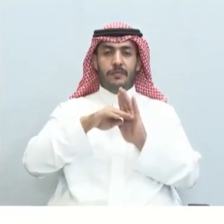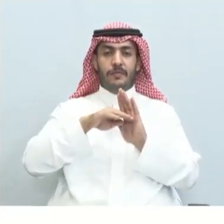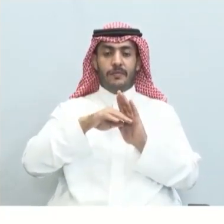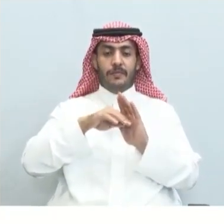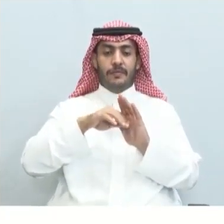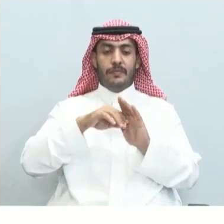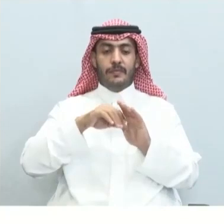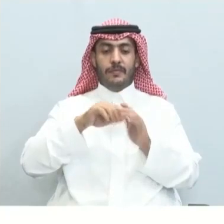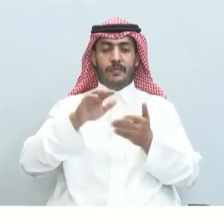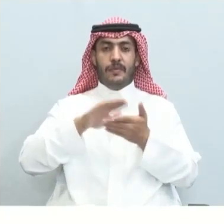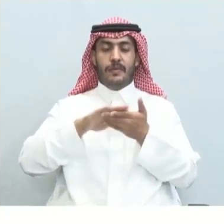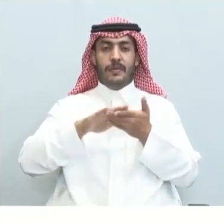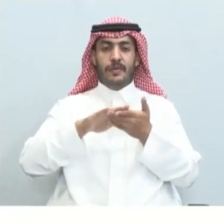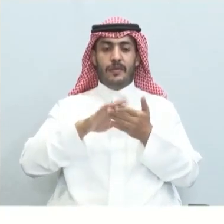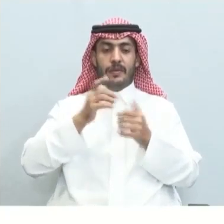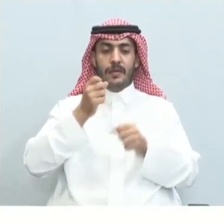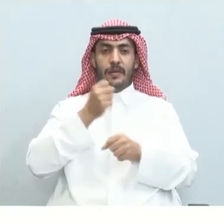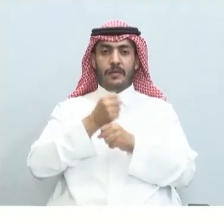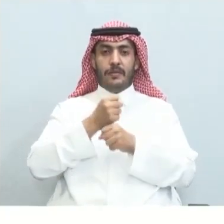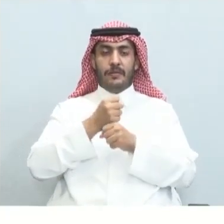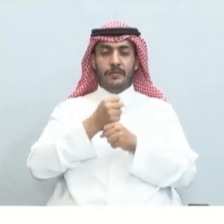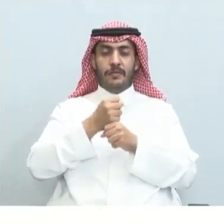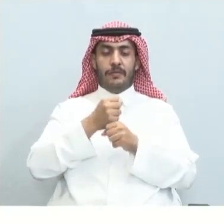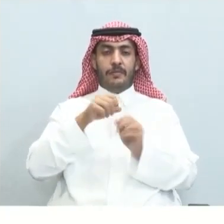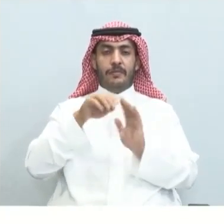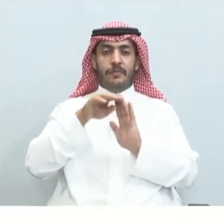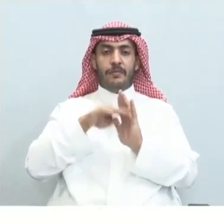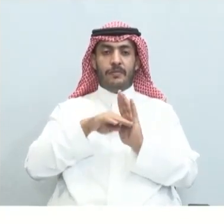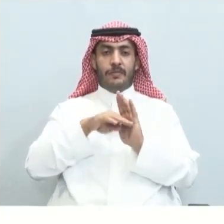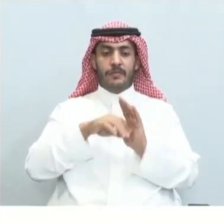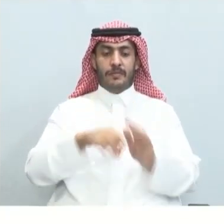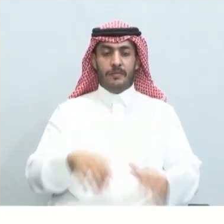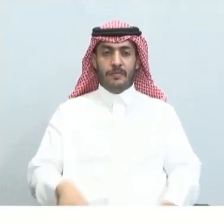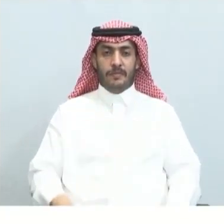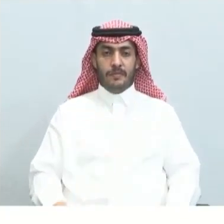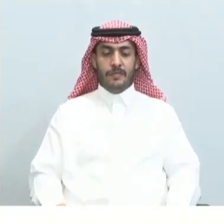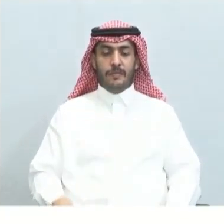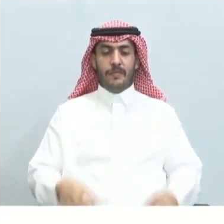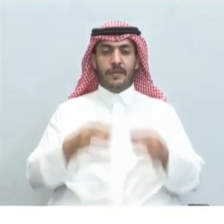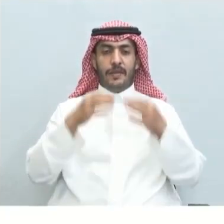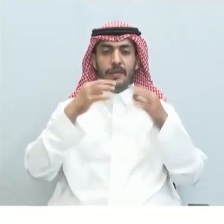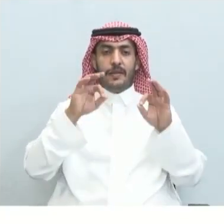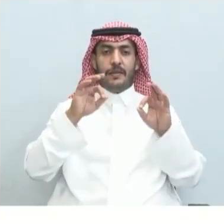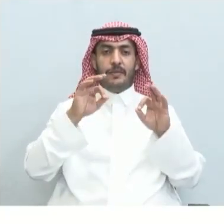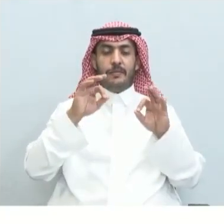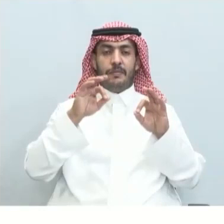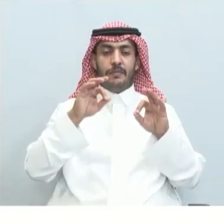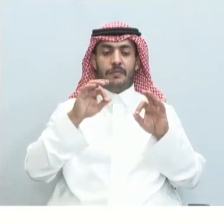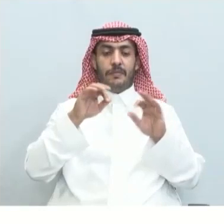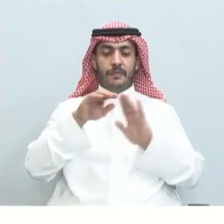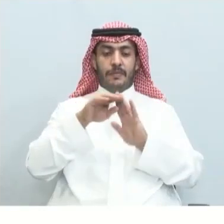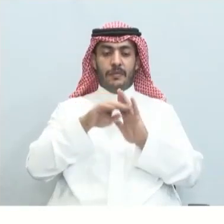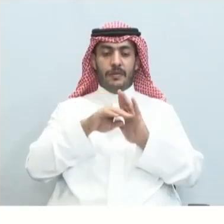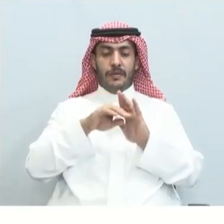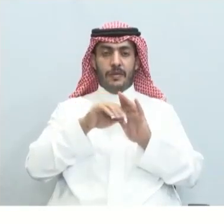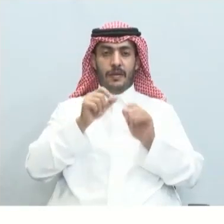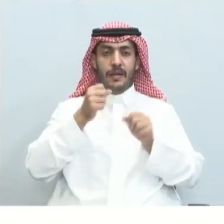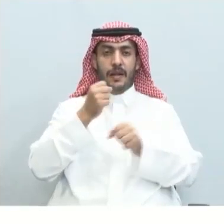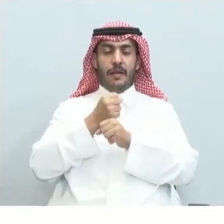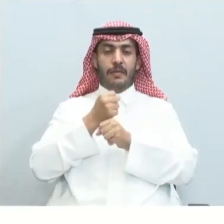تضاريس الارض ويعملون او يرسمون الخرائط لها ويدرسون كيف تحدث